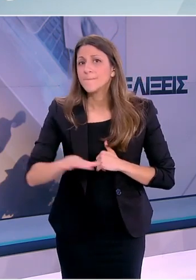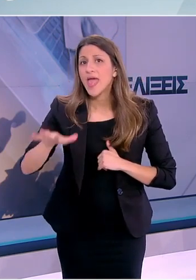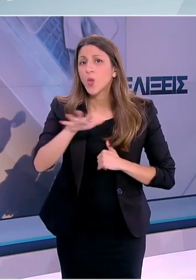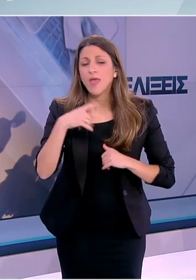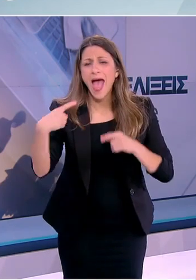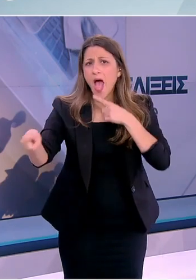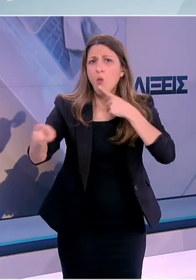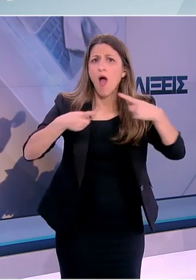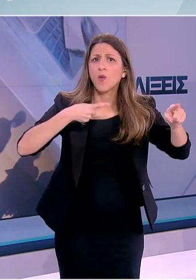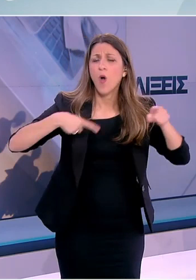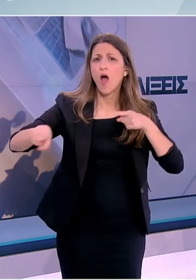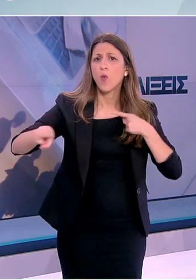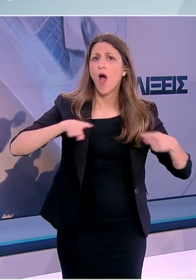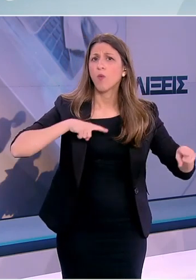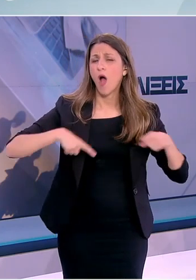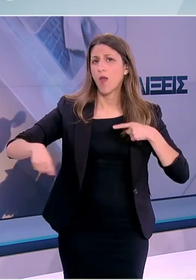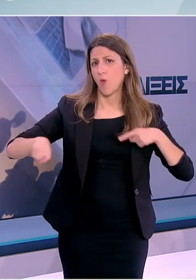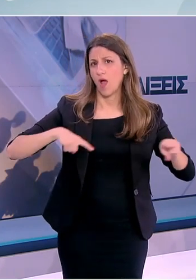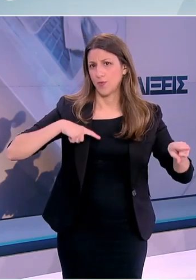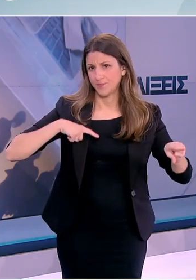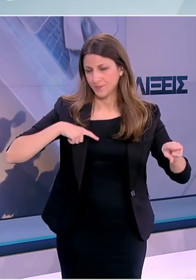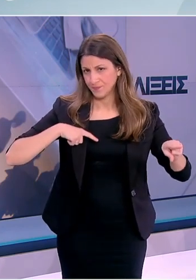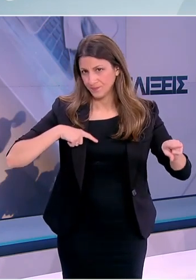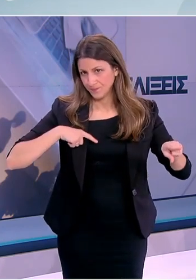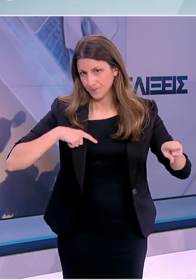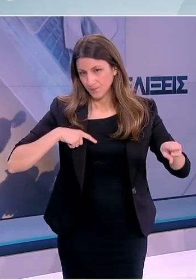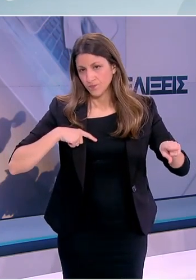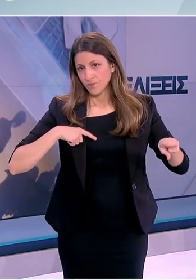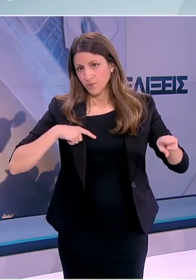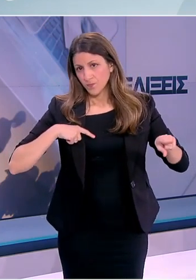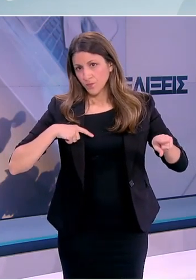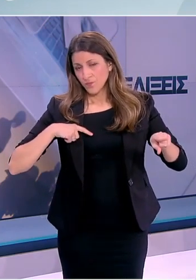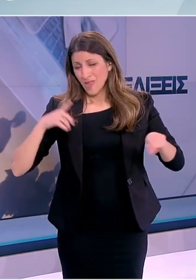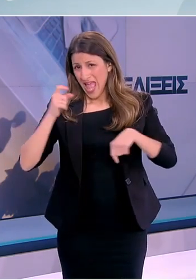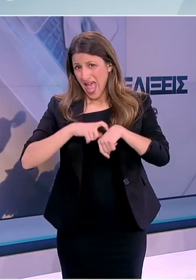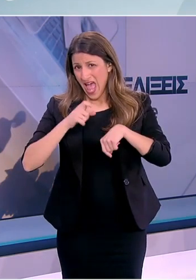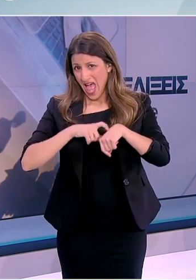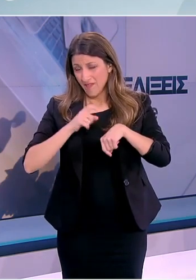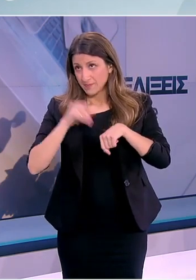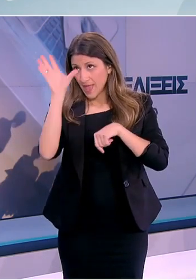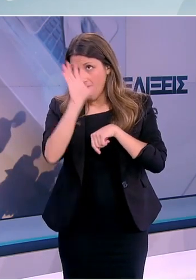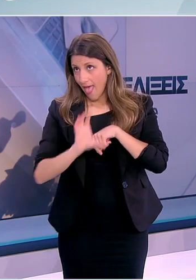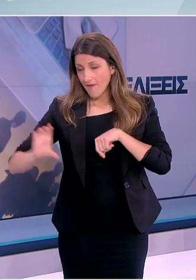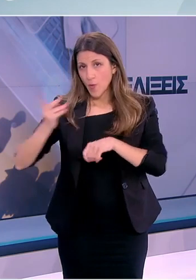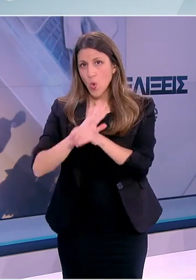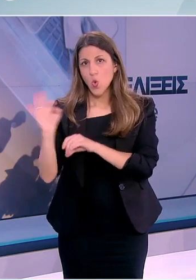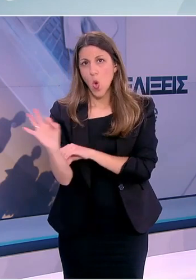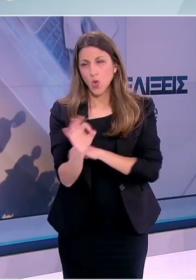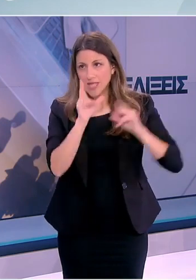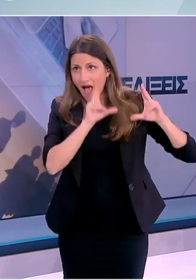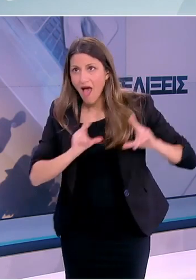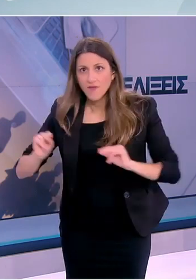από γεωγραφία σε γεωγραφία. Και είναι τεράστια η ετερογένεια της νόσου αυτή τη στιγμή σε όλη την Ευρώπη. Θα το έχετε δει, θα το